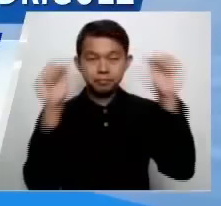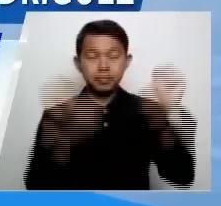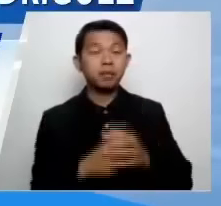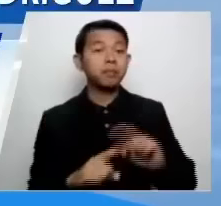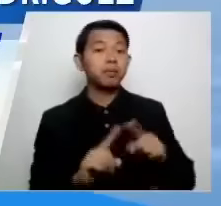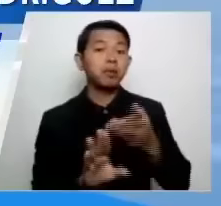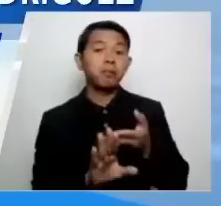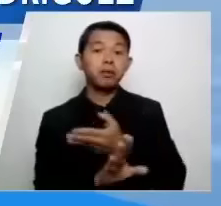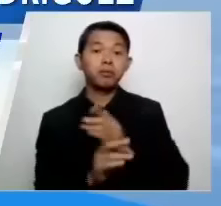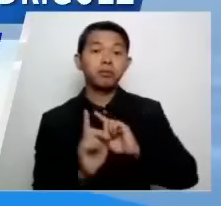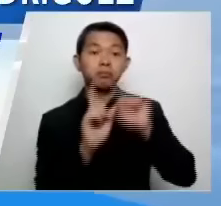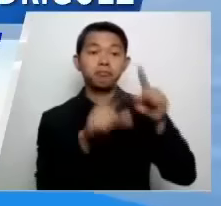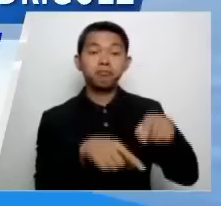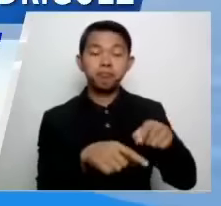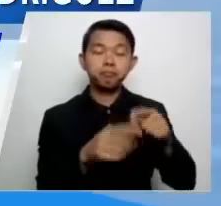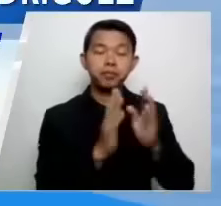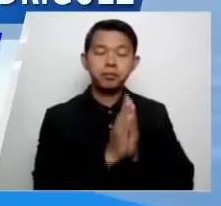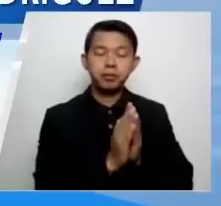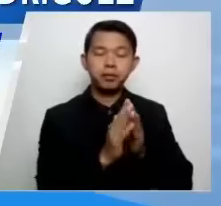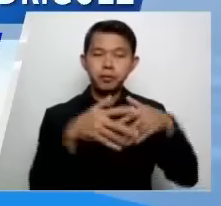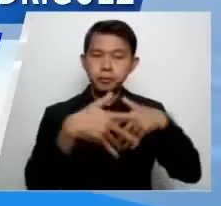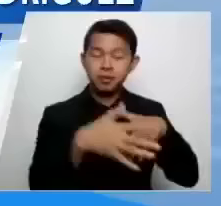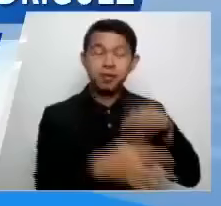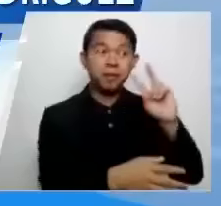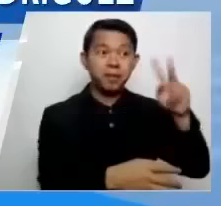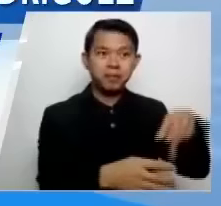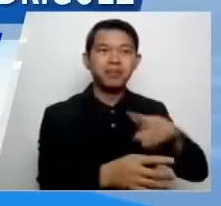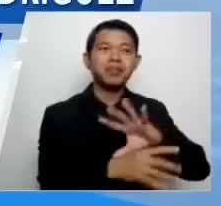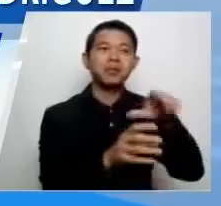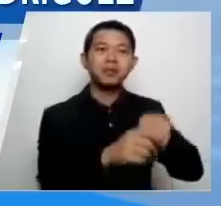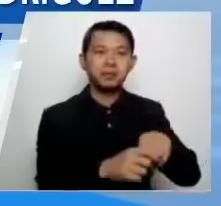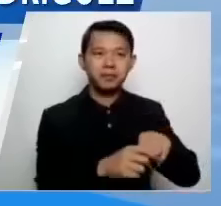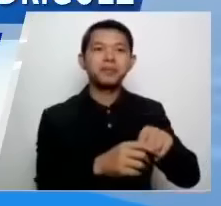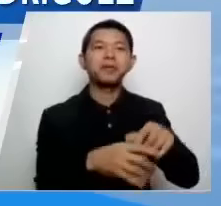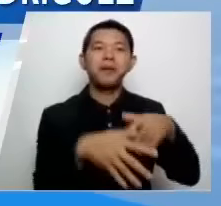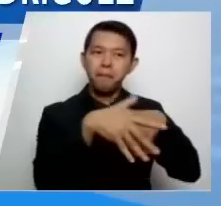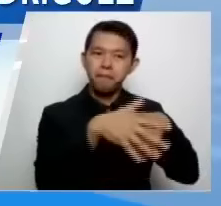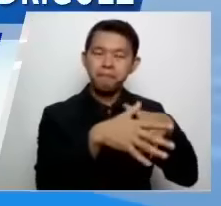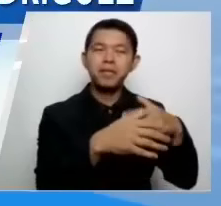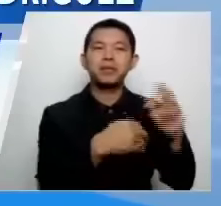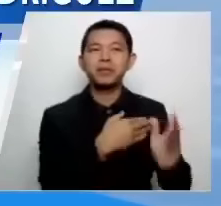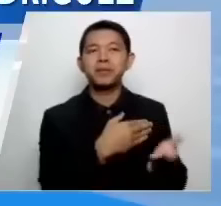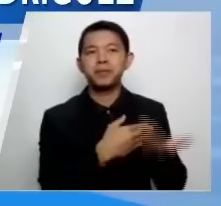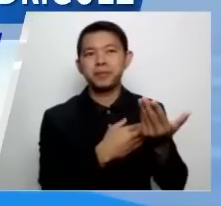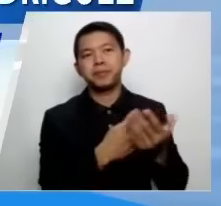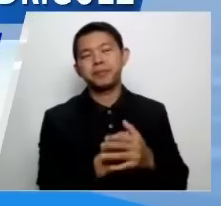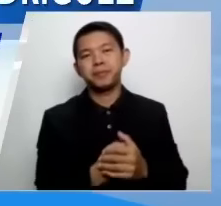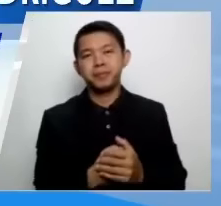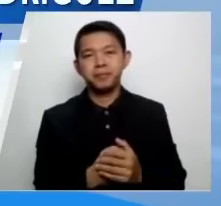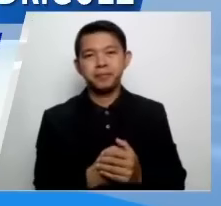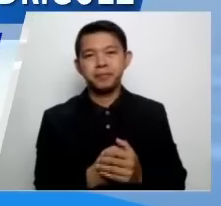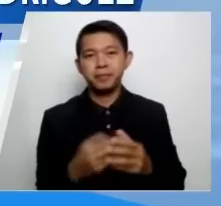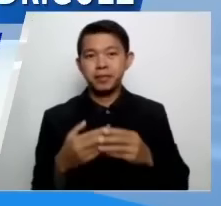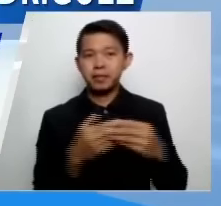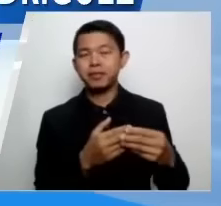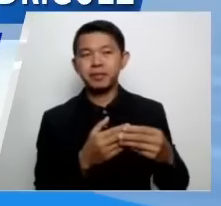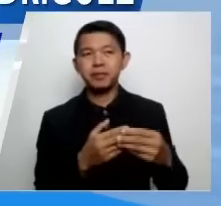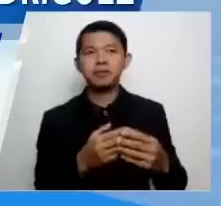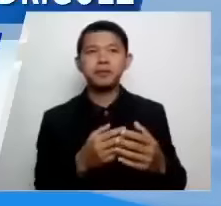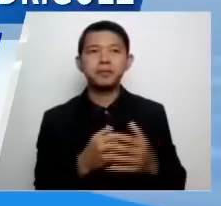bise sa bagong Pilipinas kick-off rally na pinangunahan ng Pangulo. Bilin doon ni Pangulong Marcos sa mga